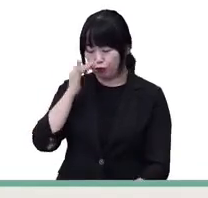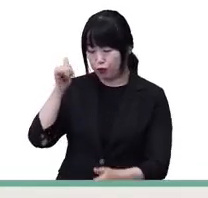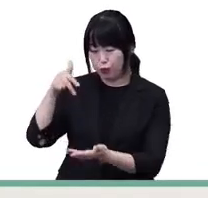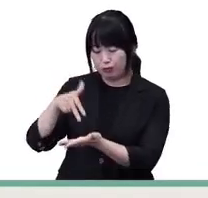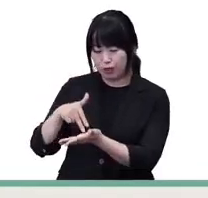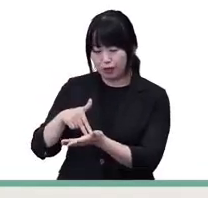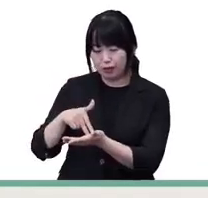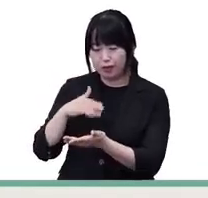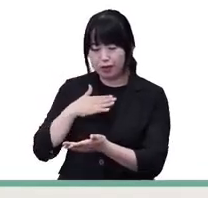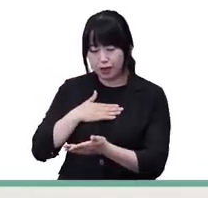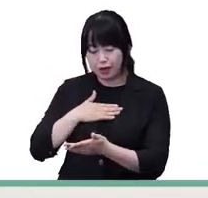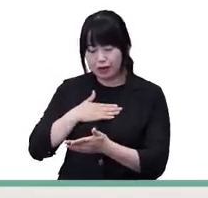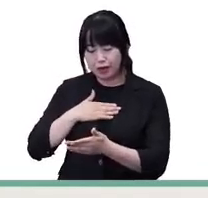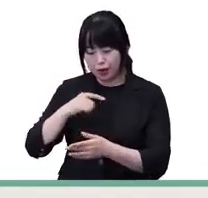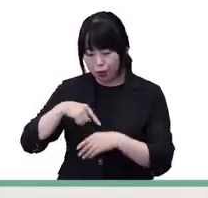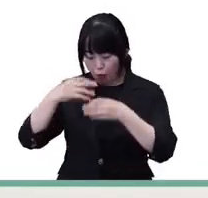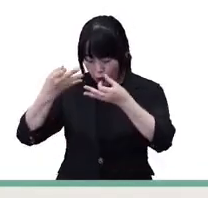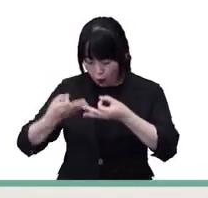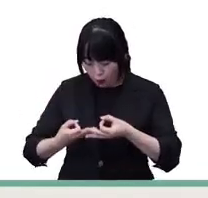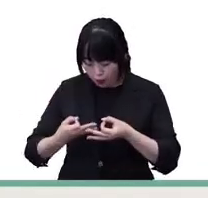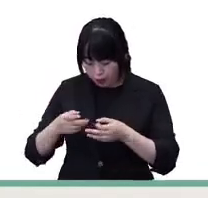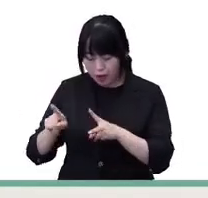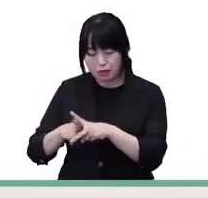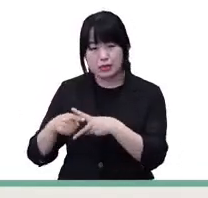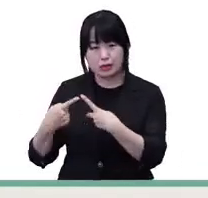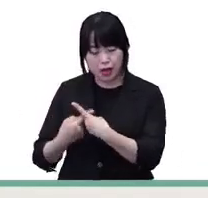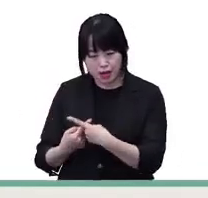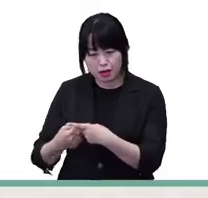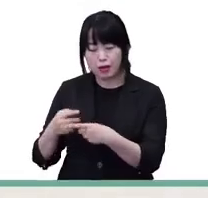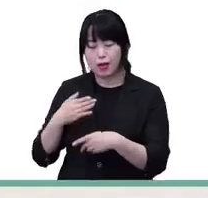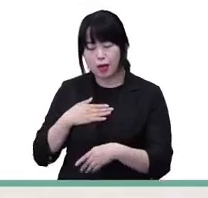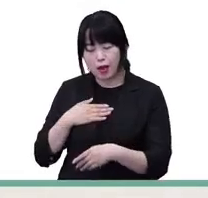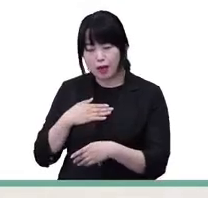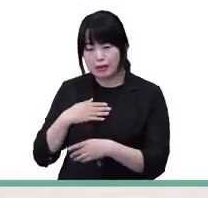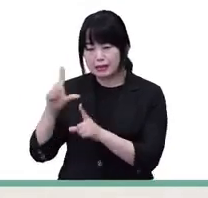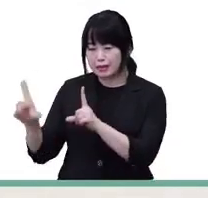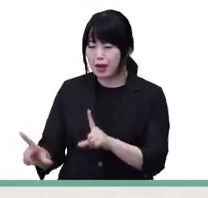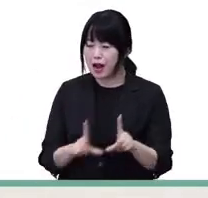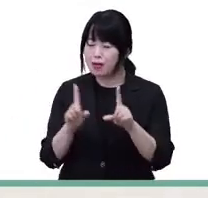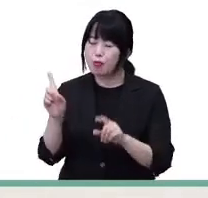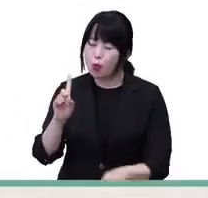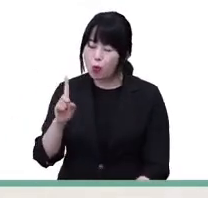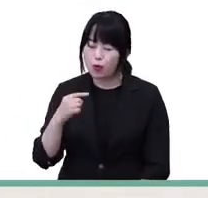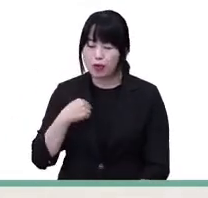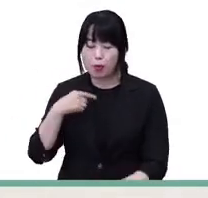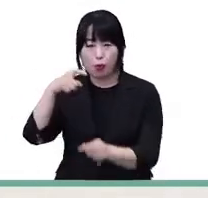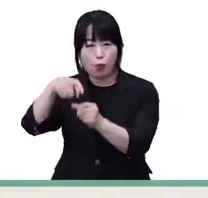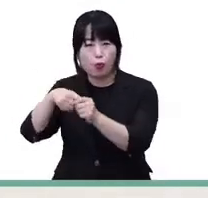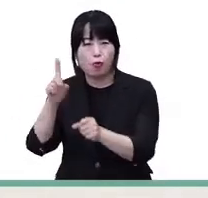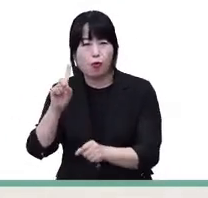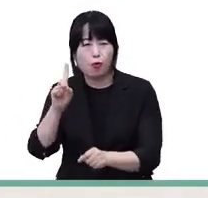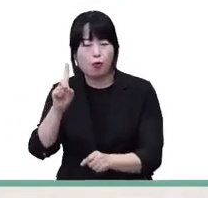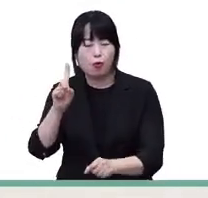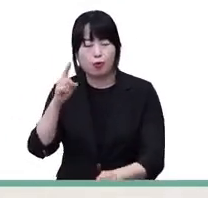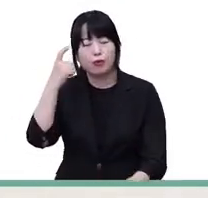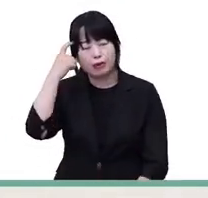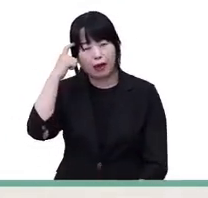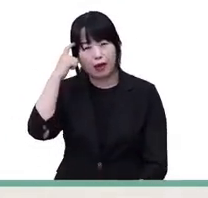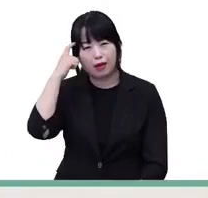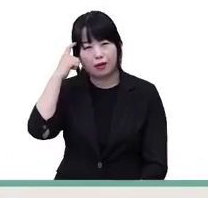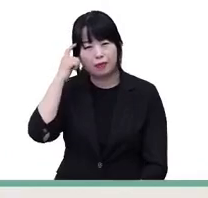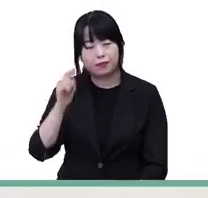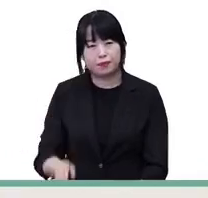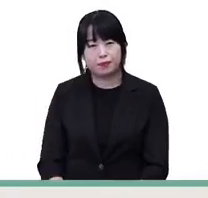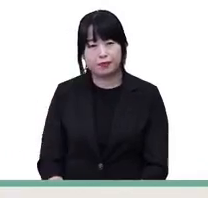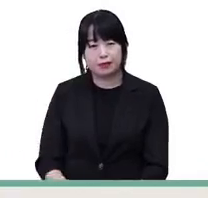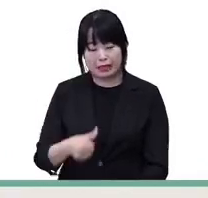무엇을 원하는지, 나의 인생의 어떤 목표는 무엇인지, 아이가 힘들면 힘들수록 나를 먼저